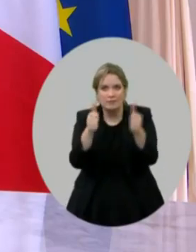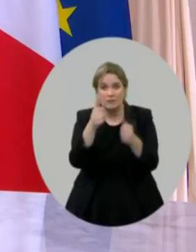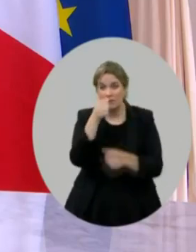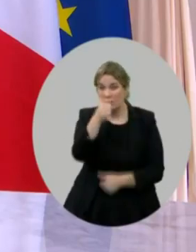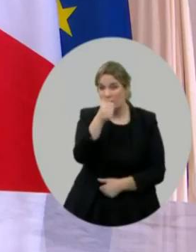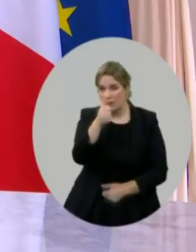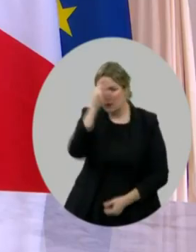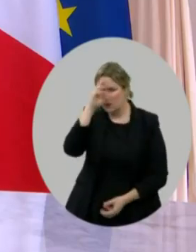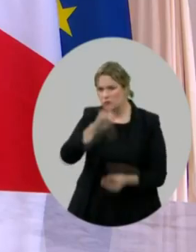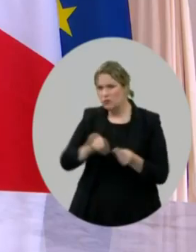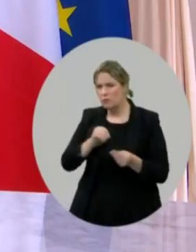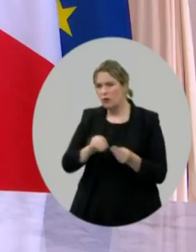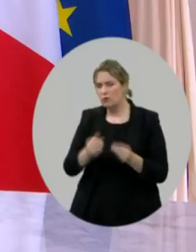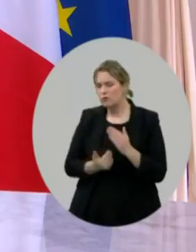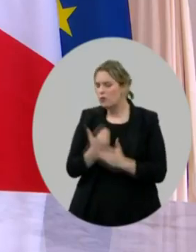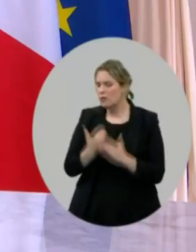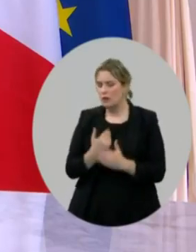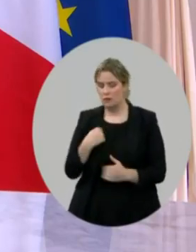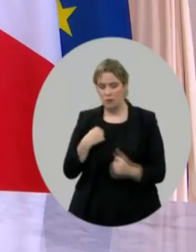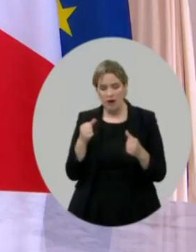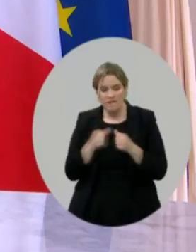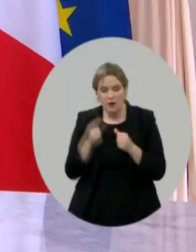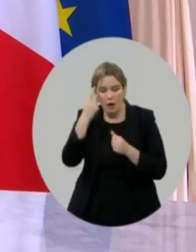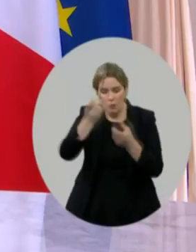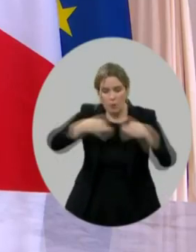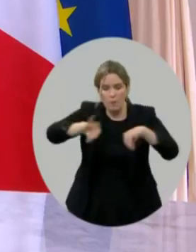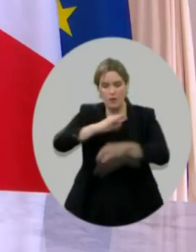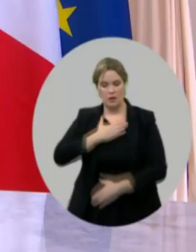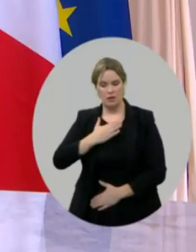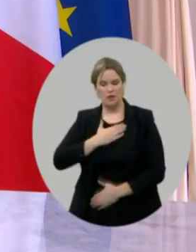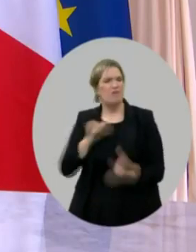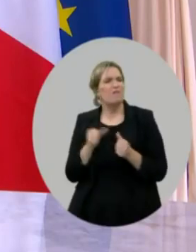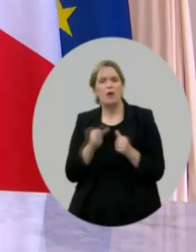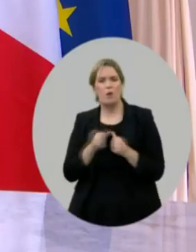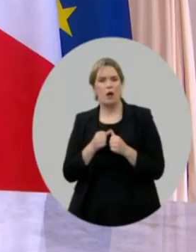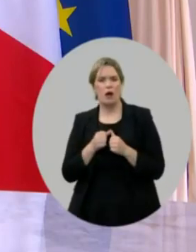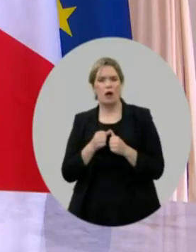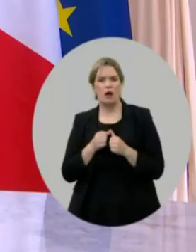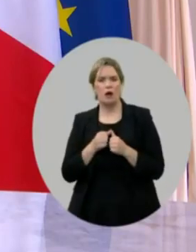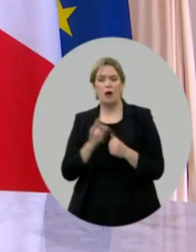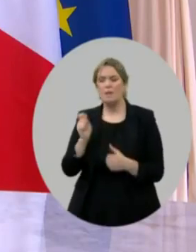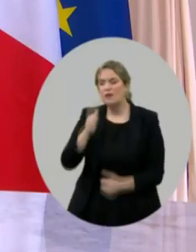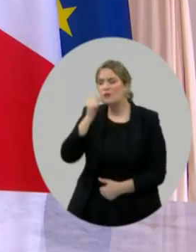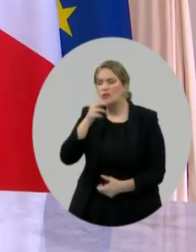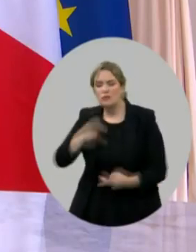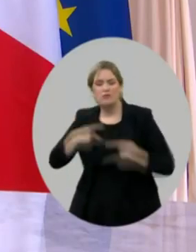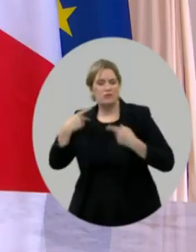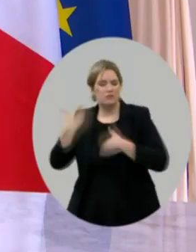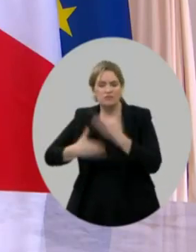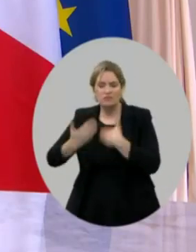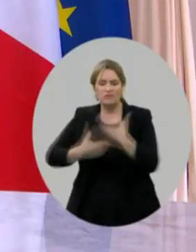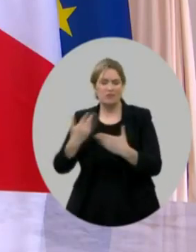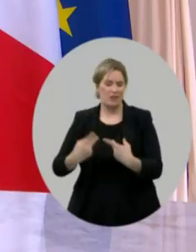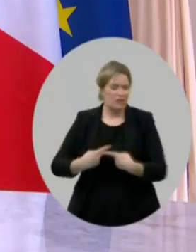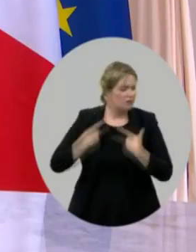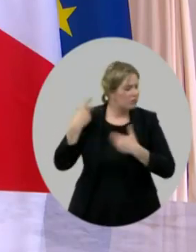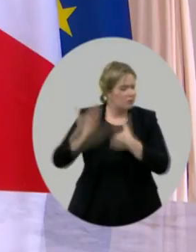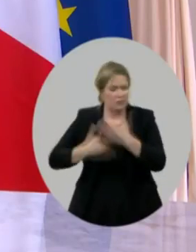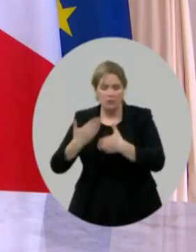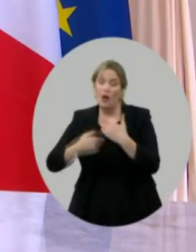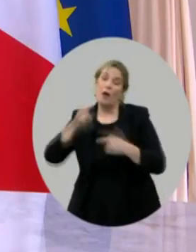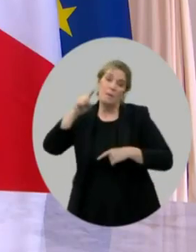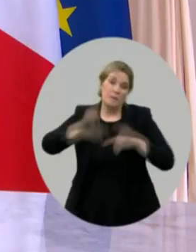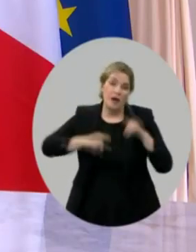Demandez-vous chaque matin ce que vous pouvez faire pour le pays. Et au-delà de votre quotidien, de votre vie,